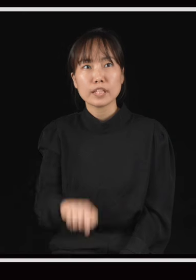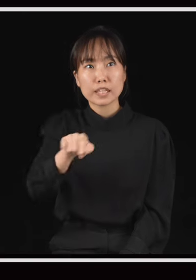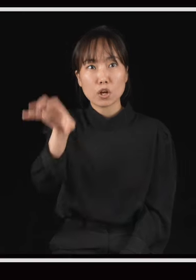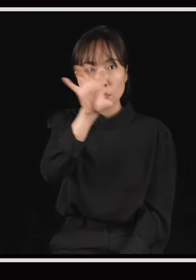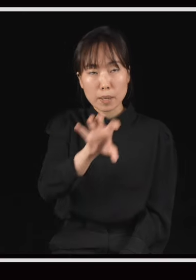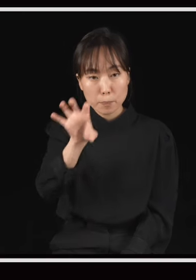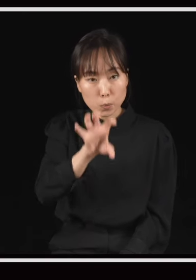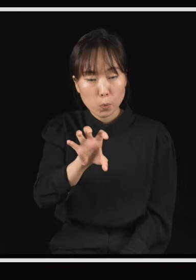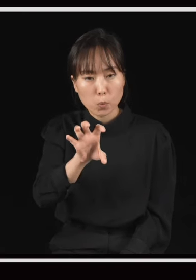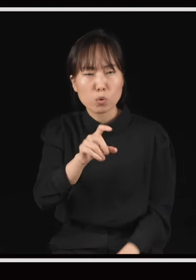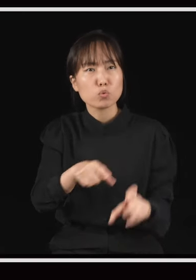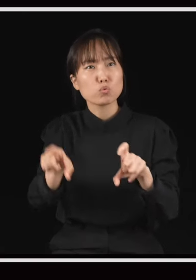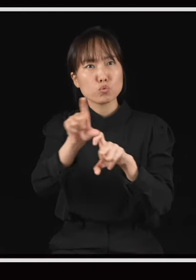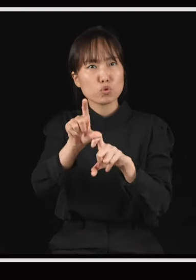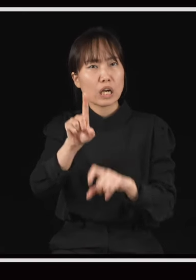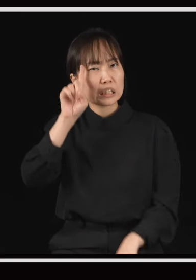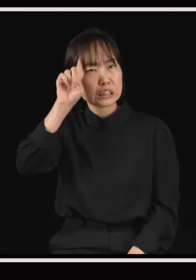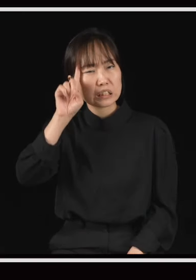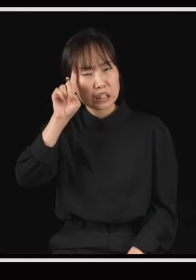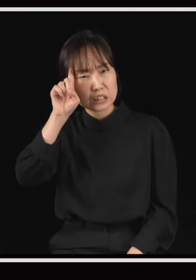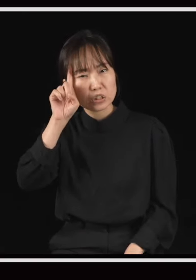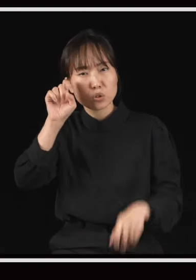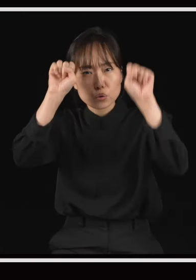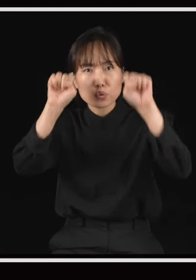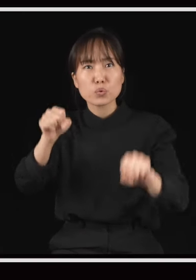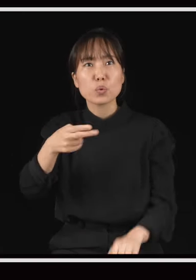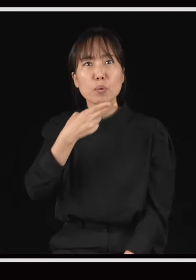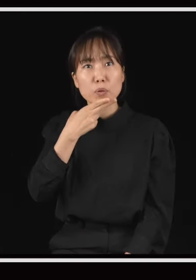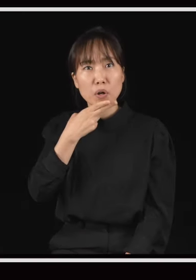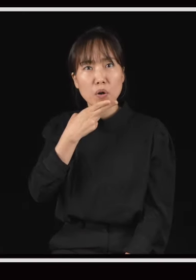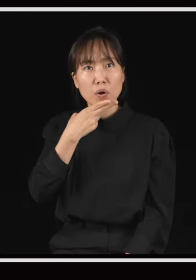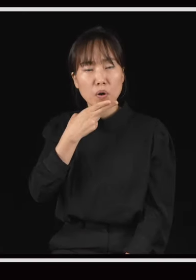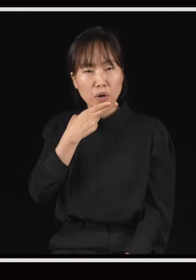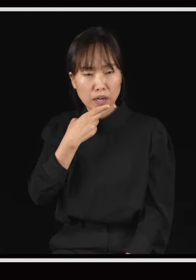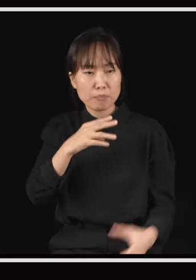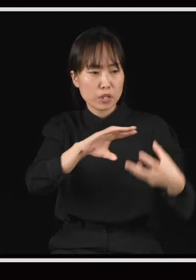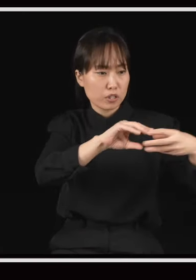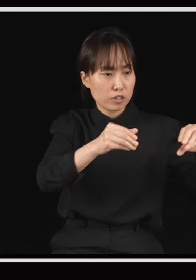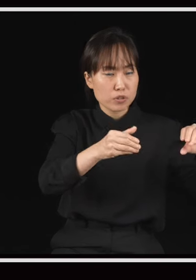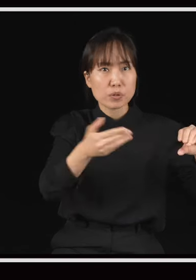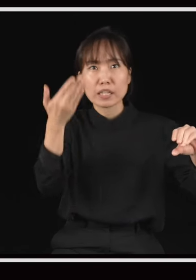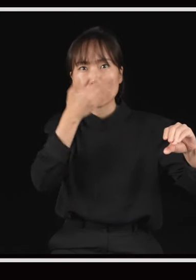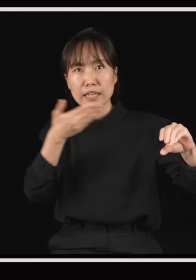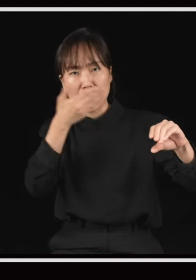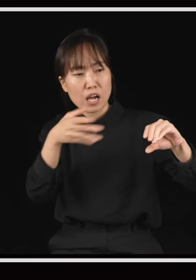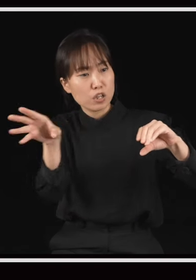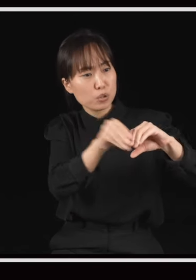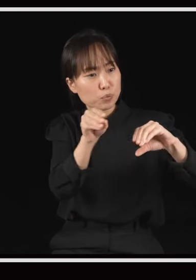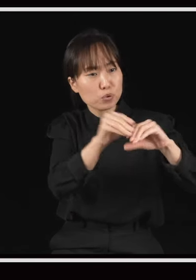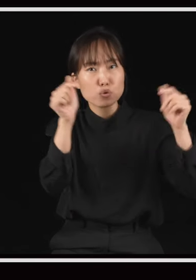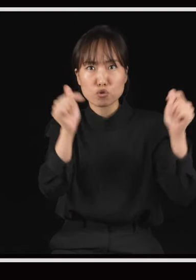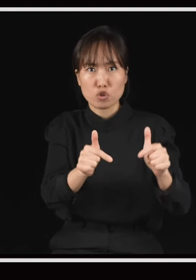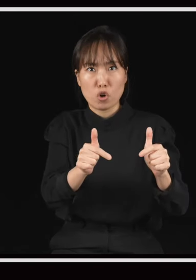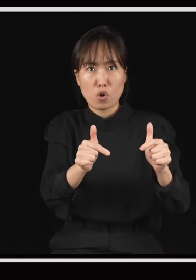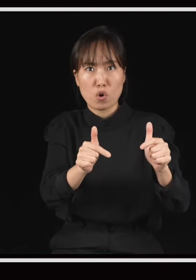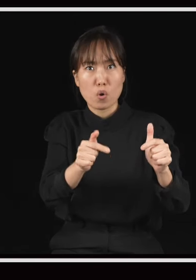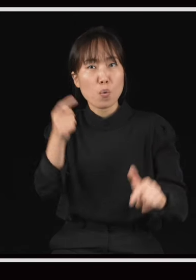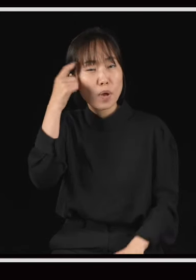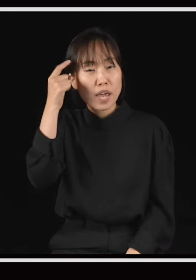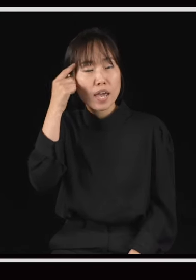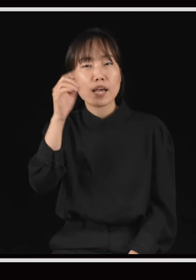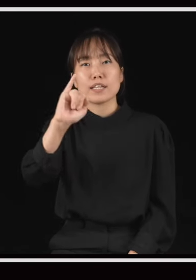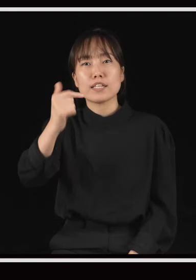이거를 반복을 하게 되면, 거기다가 스트레스까지 받고 운동까지 안 하면 근육이 흡수할 수 있는 에너지의 양은 점점 줄어들어요.